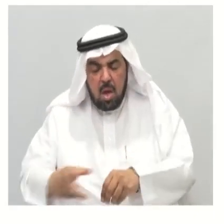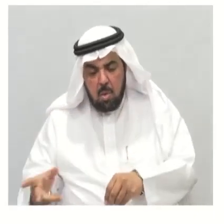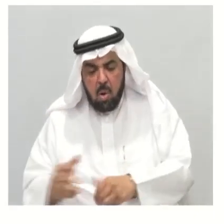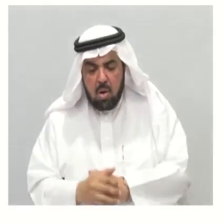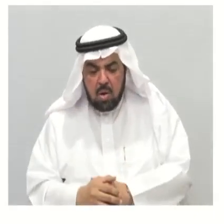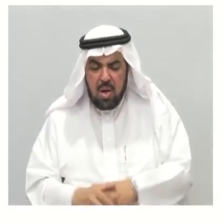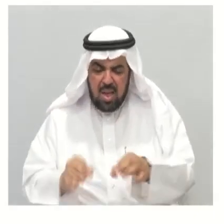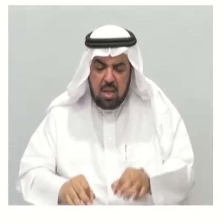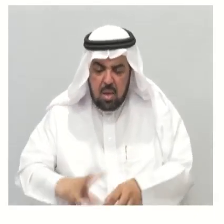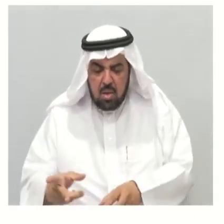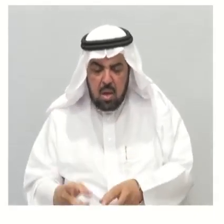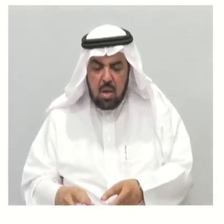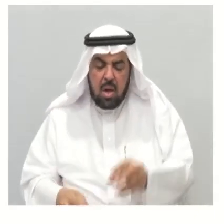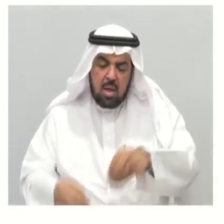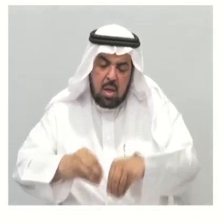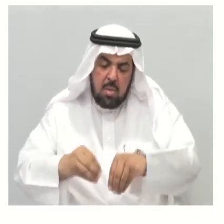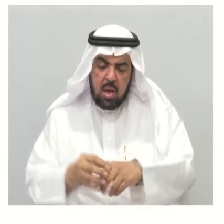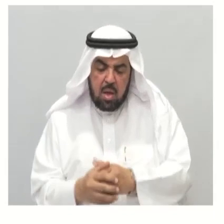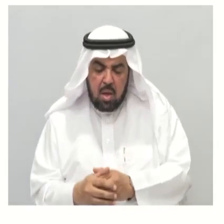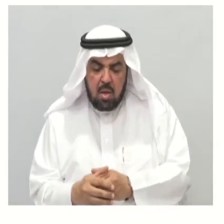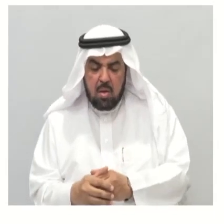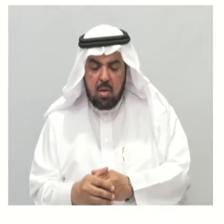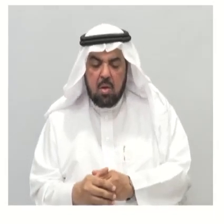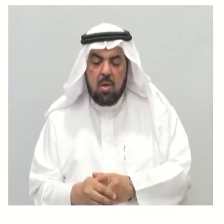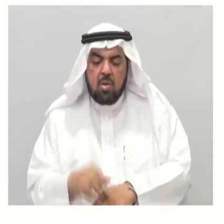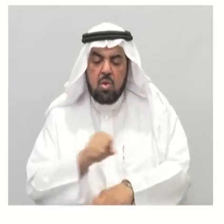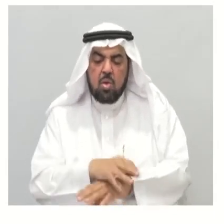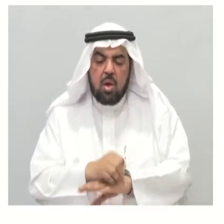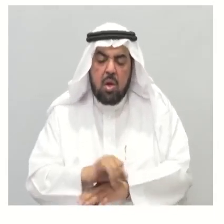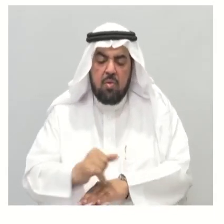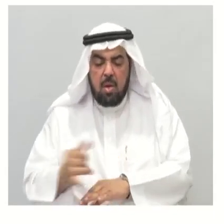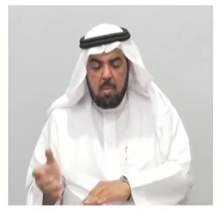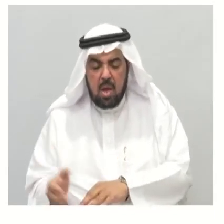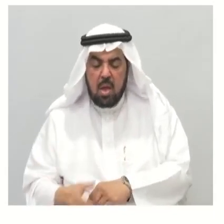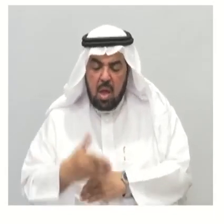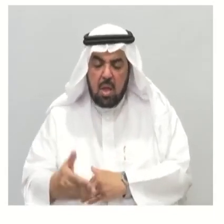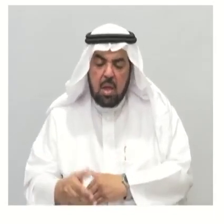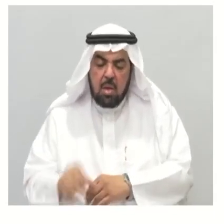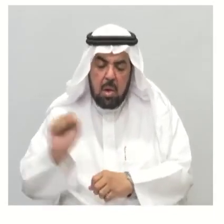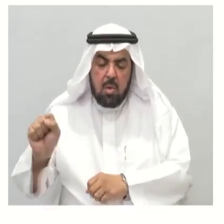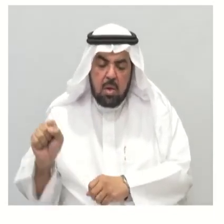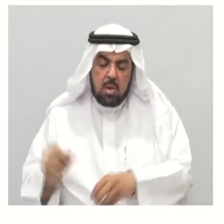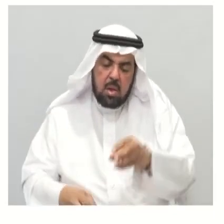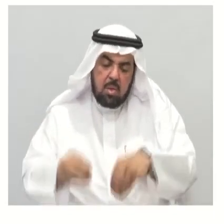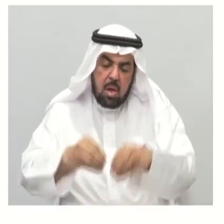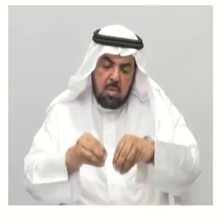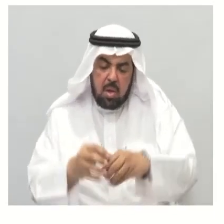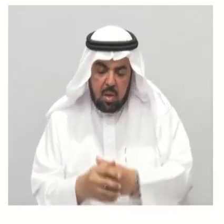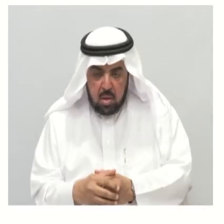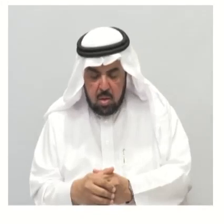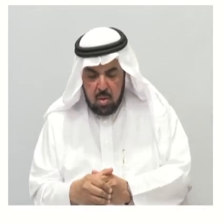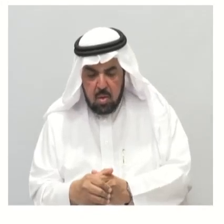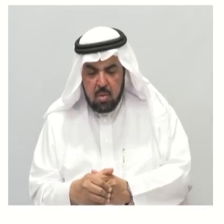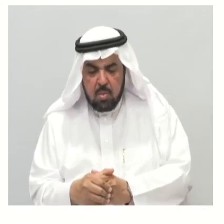تحدد التغيرات الكيميائية، وتصنف المادة تبعا لخواصها الكيميائية.